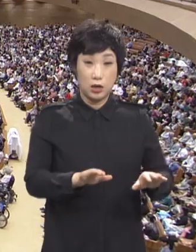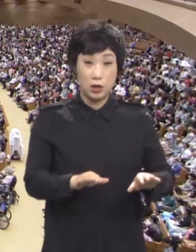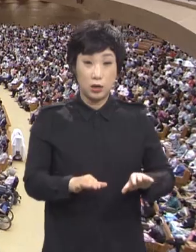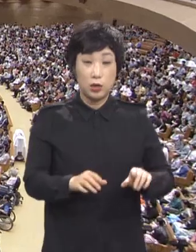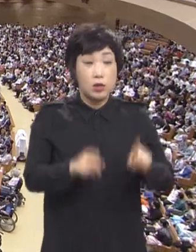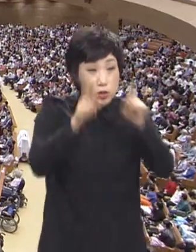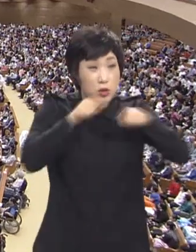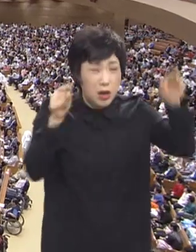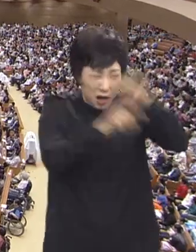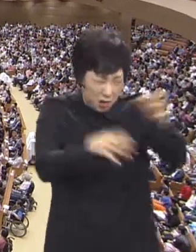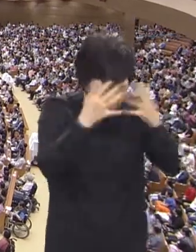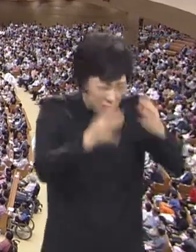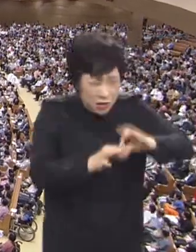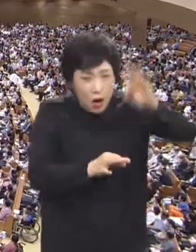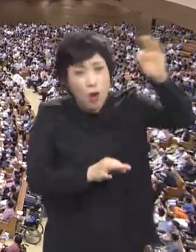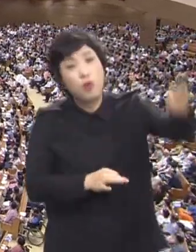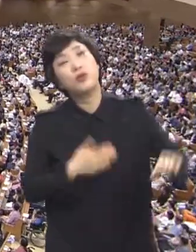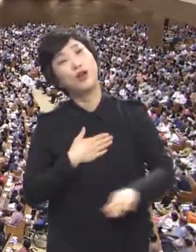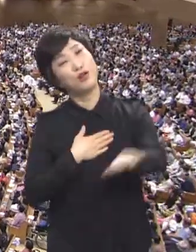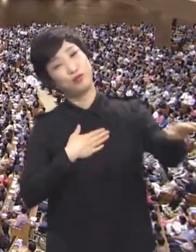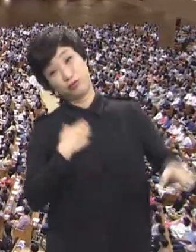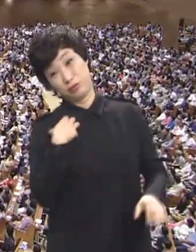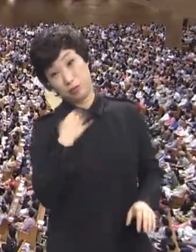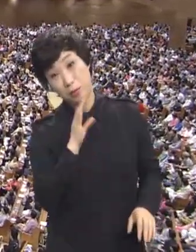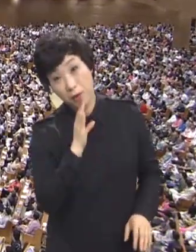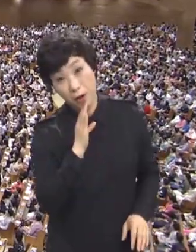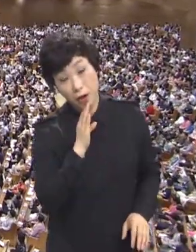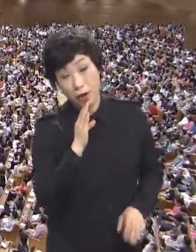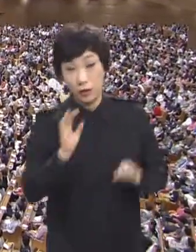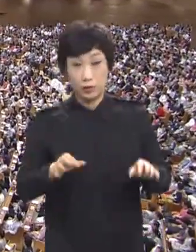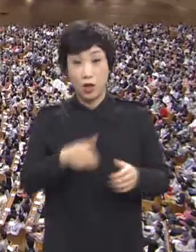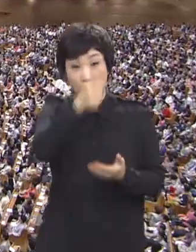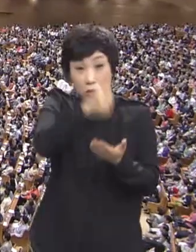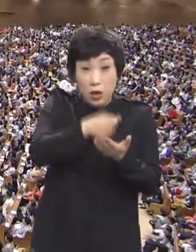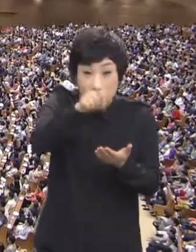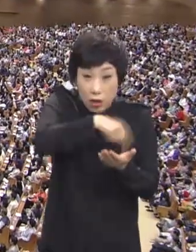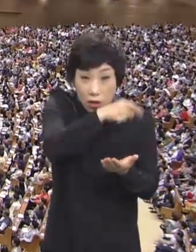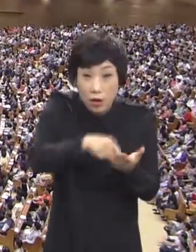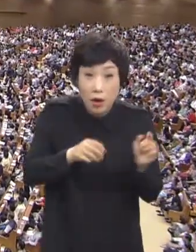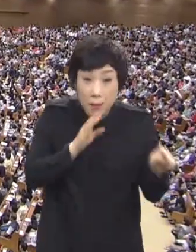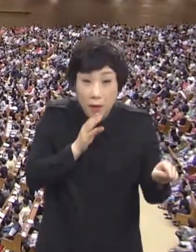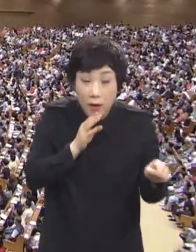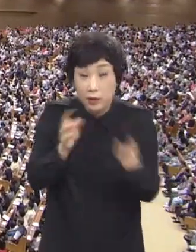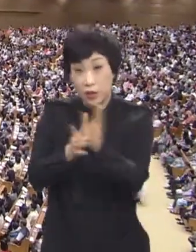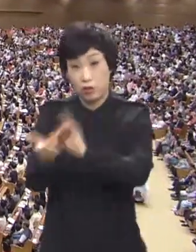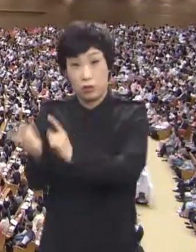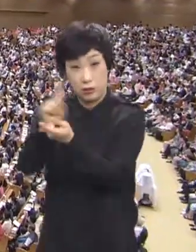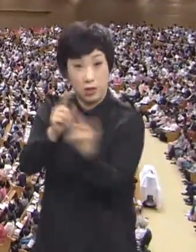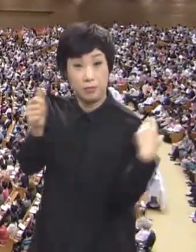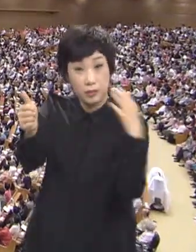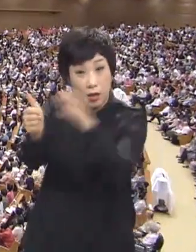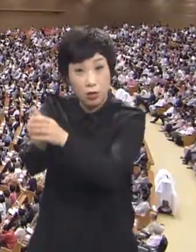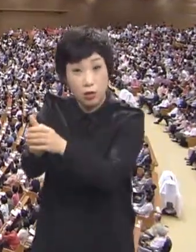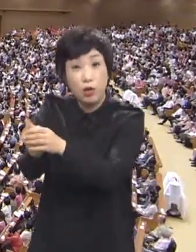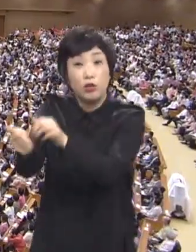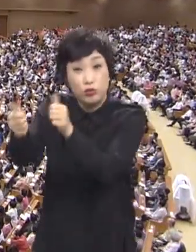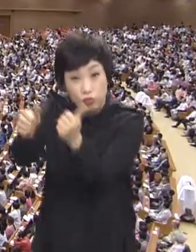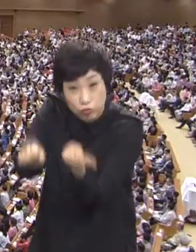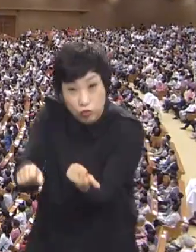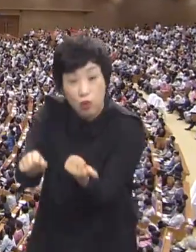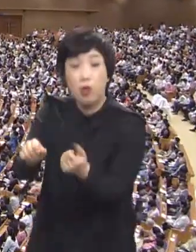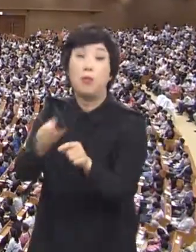영원히 지옥 가서 고통당할 우리를 그 죄 값을 예수님의 죽음의 피로